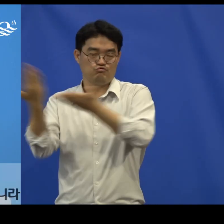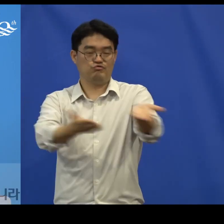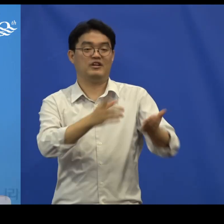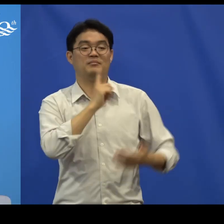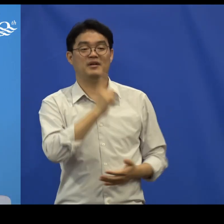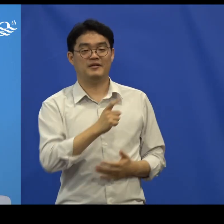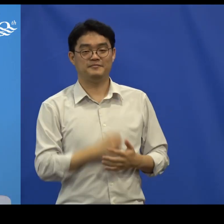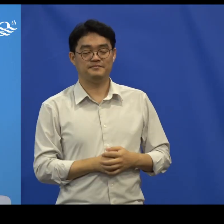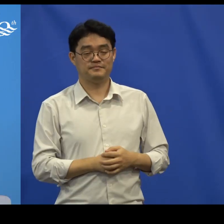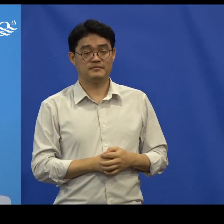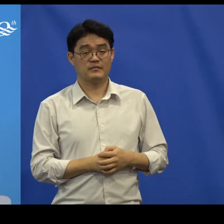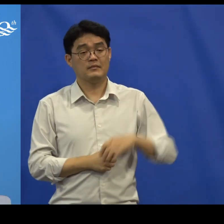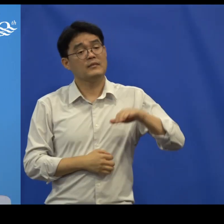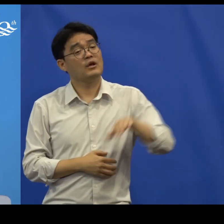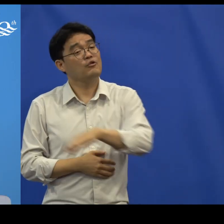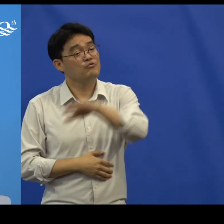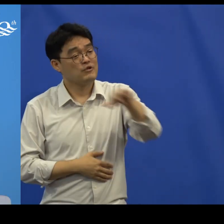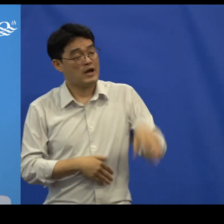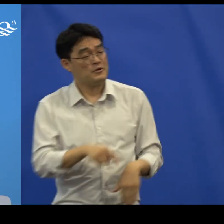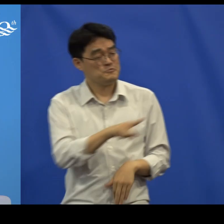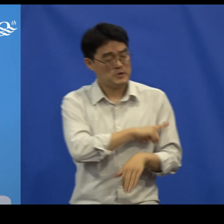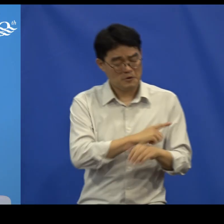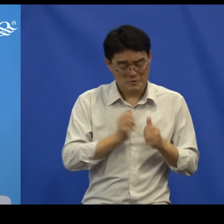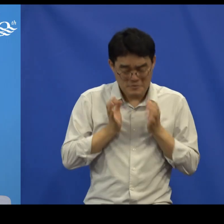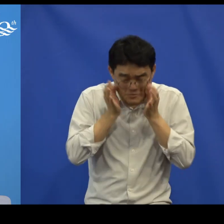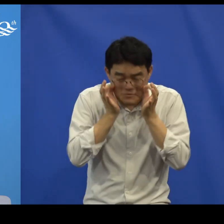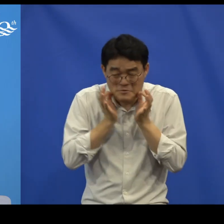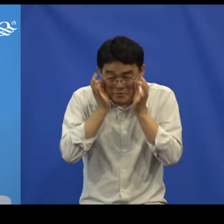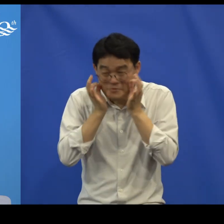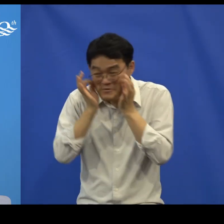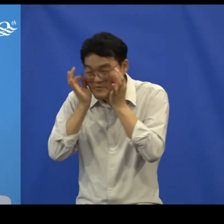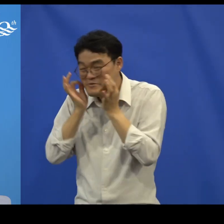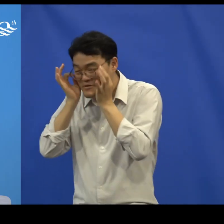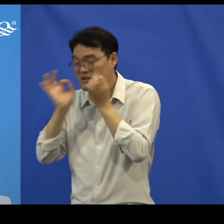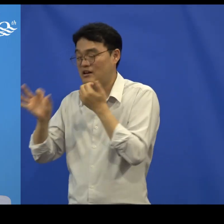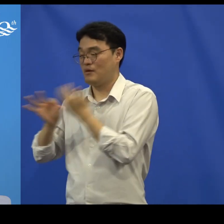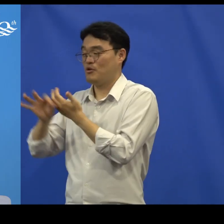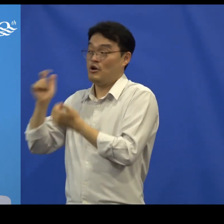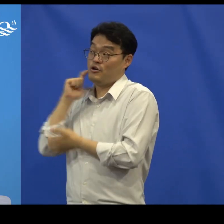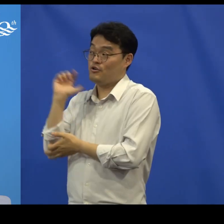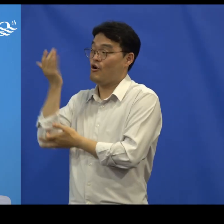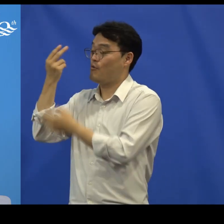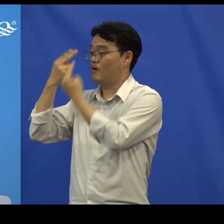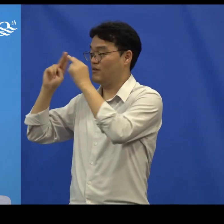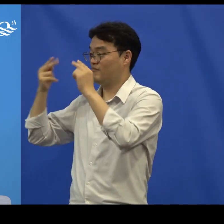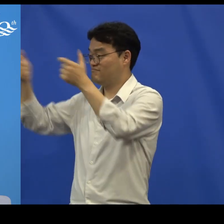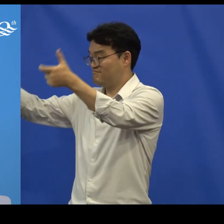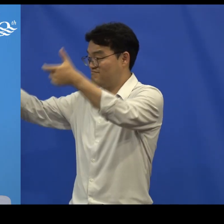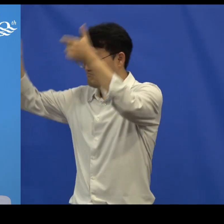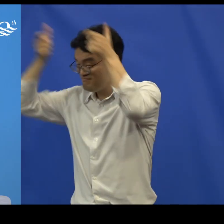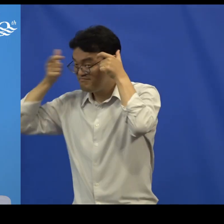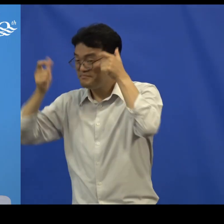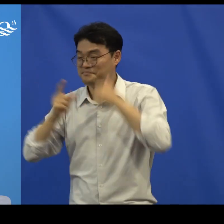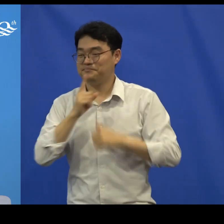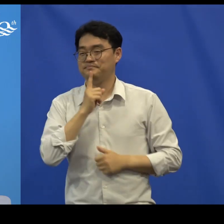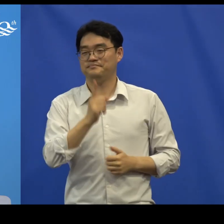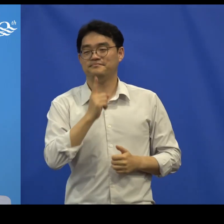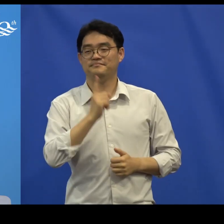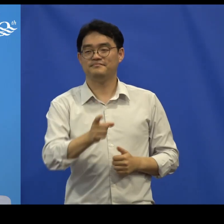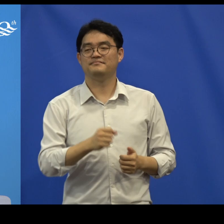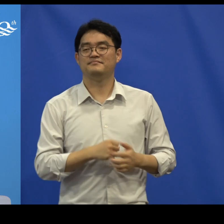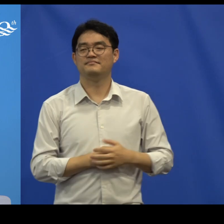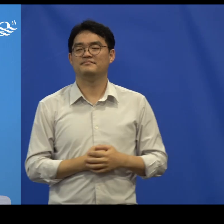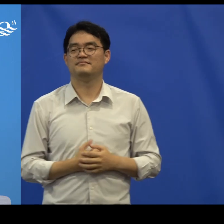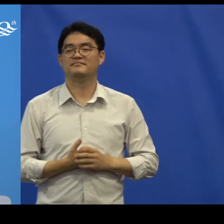그래서 면류관을 기대한 것입니다. 여러분, 이것은 1세기 그리스도인들은 동일해요. 그리스도의 오심을 믿었기 때문에.